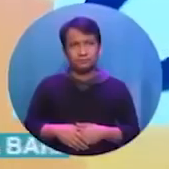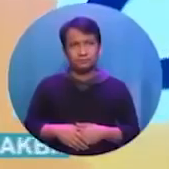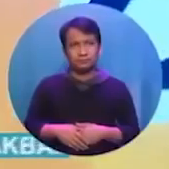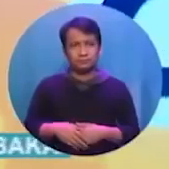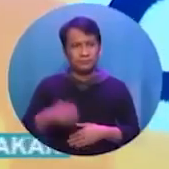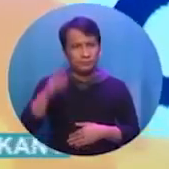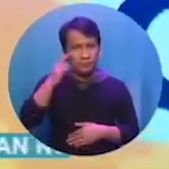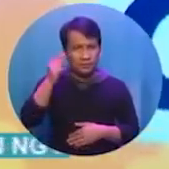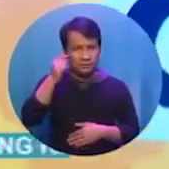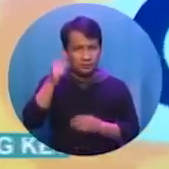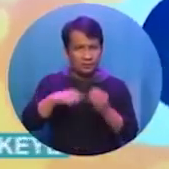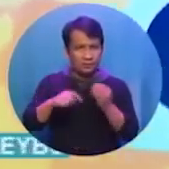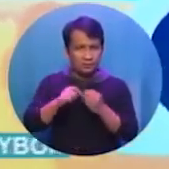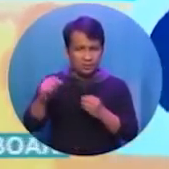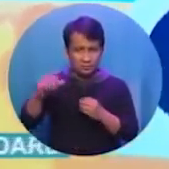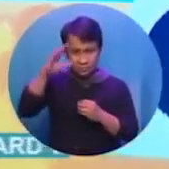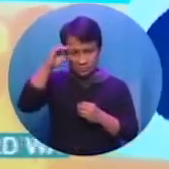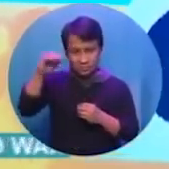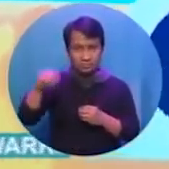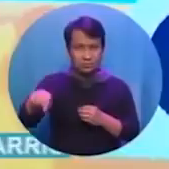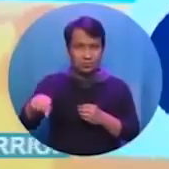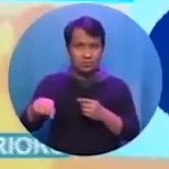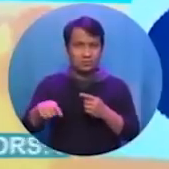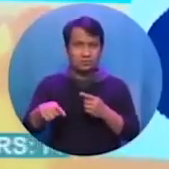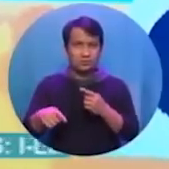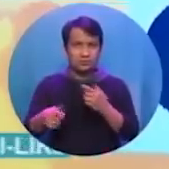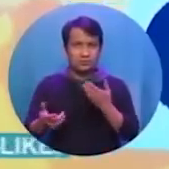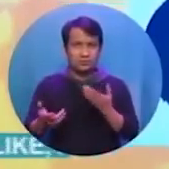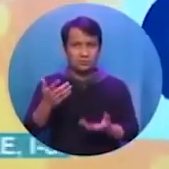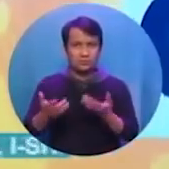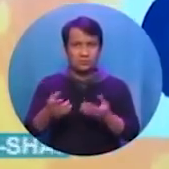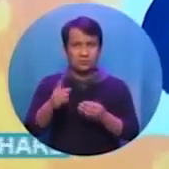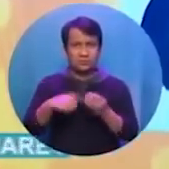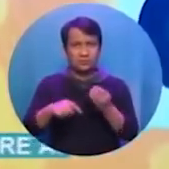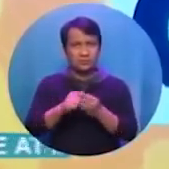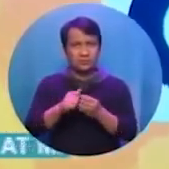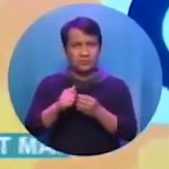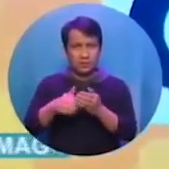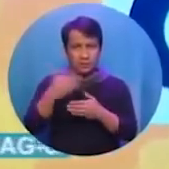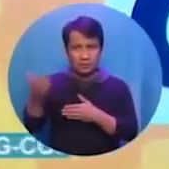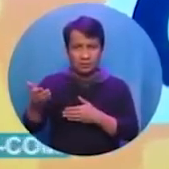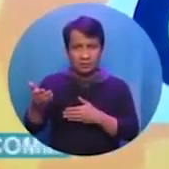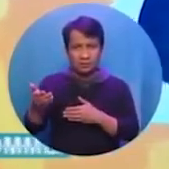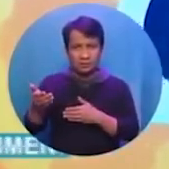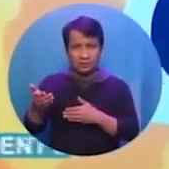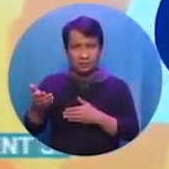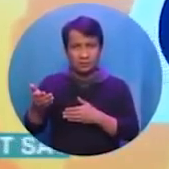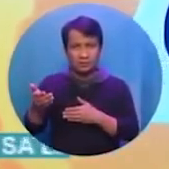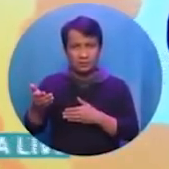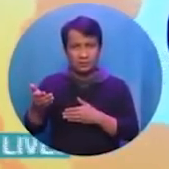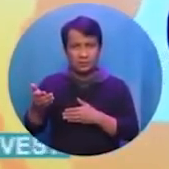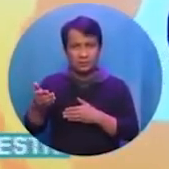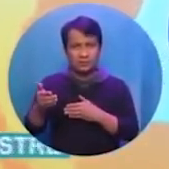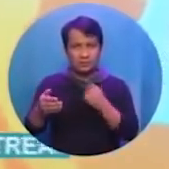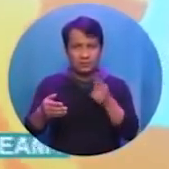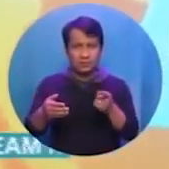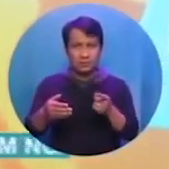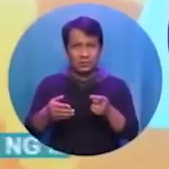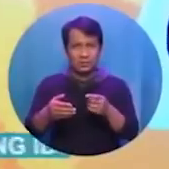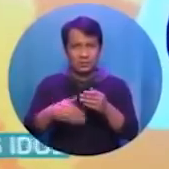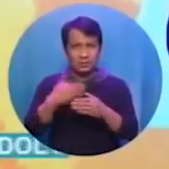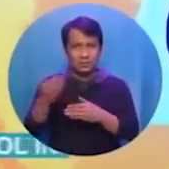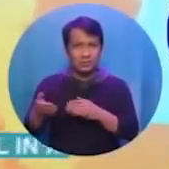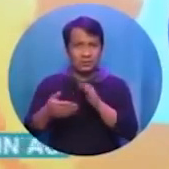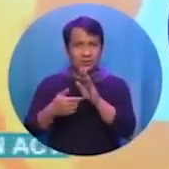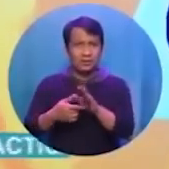Naku, Idol, tungkol ito sa isang lalaki na mukhang na-miss maging binata. Ito, iniwan. Iba naman to, Idol, abo ko dun sa masayalang nakita